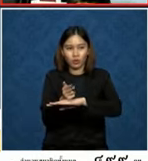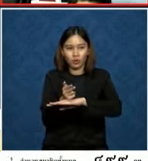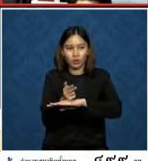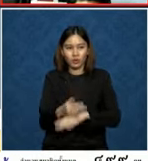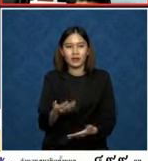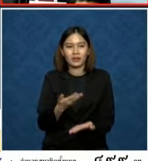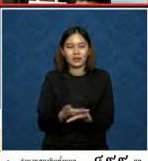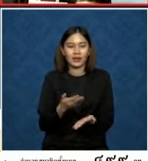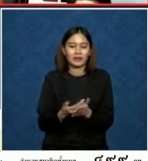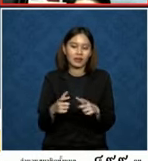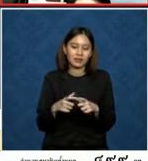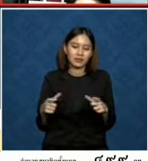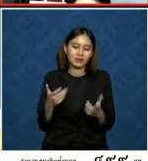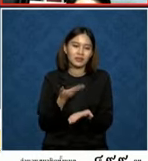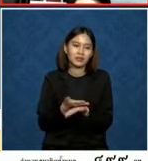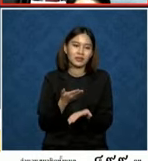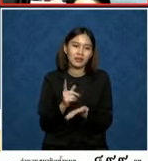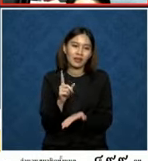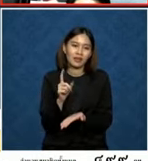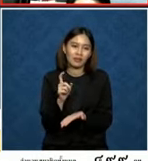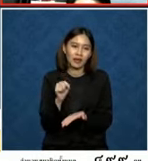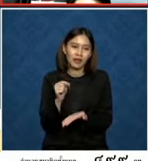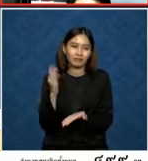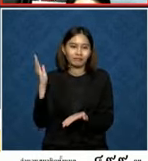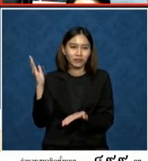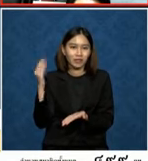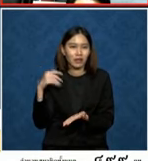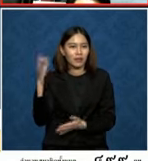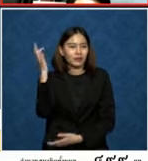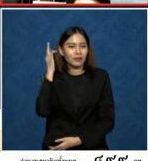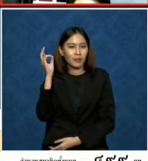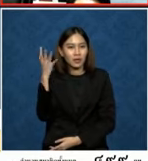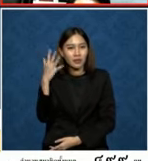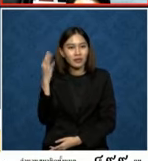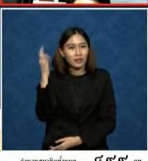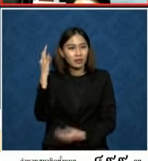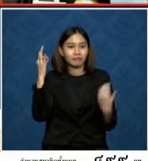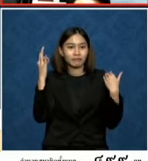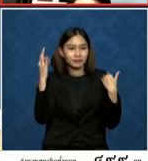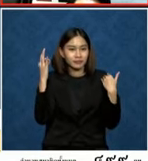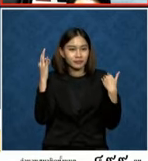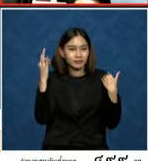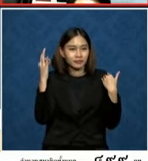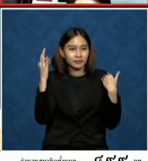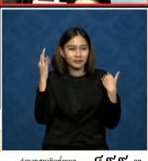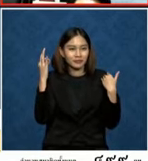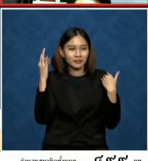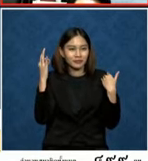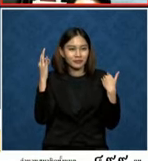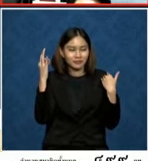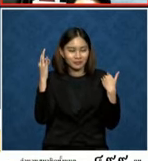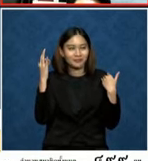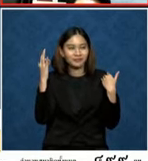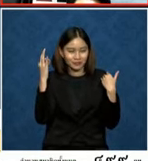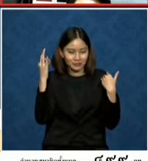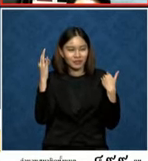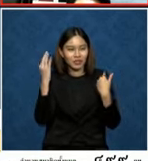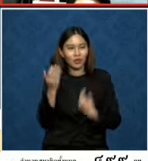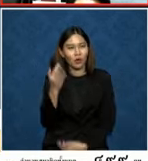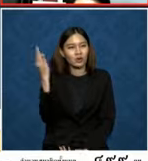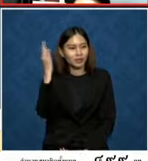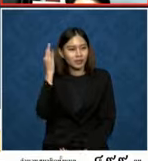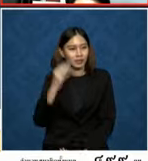เช็คเด้งเห็นไหมครับอาจจะไม่มีเสียงนะมีเสียงไหมถ้ามีเสียงก็ปล่อยเสียงได้นะ